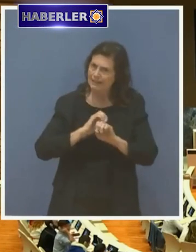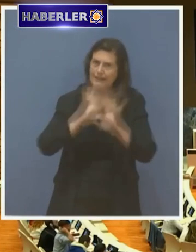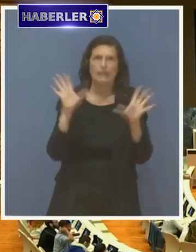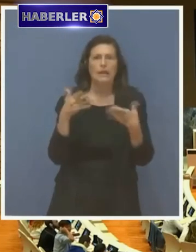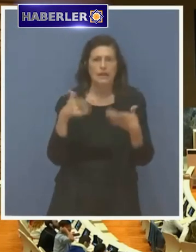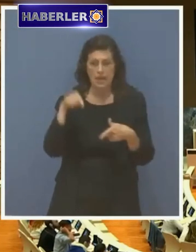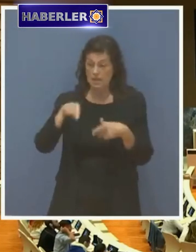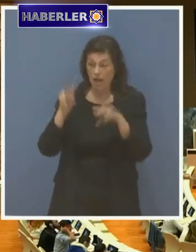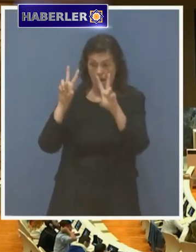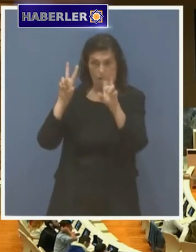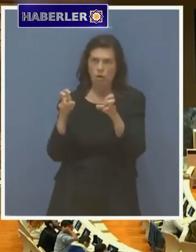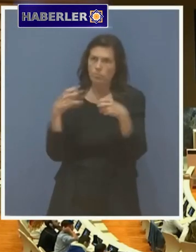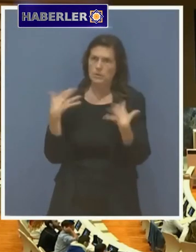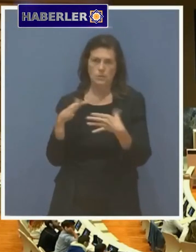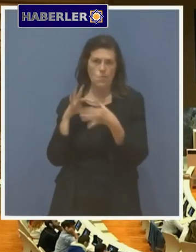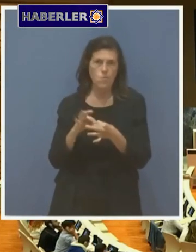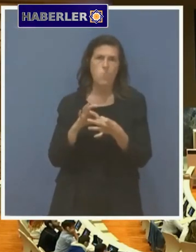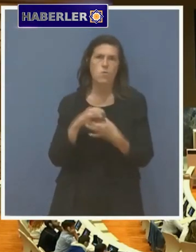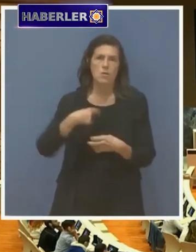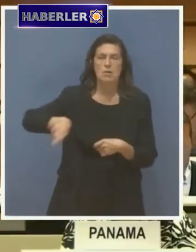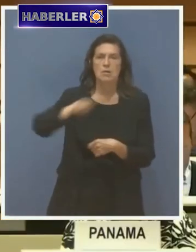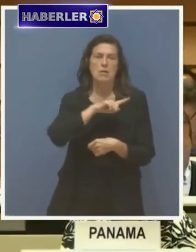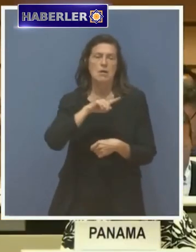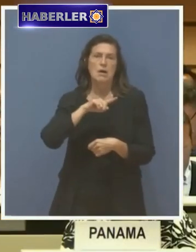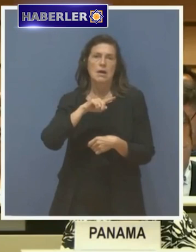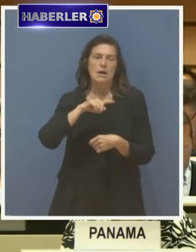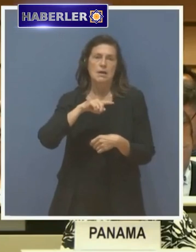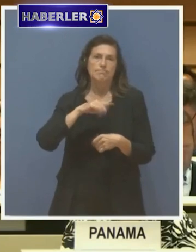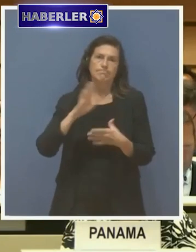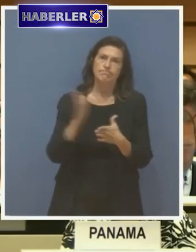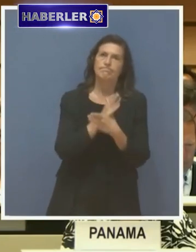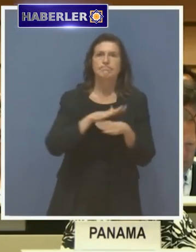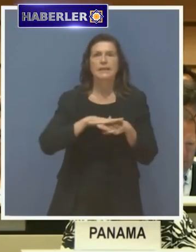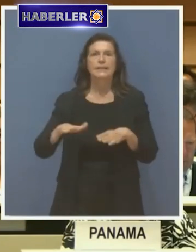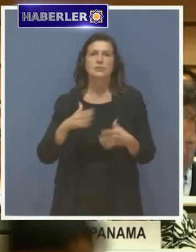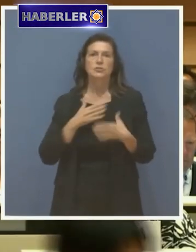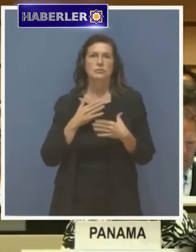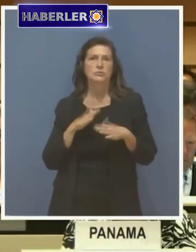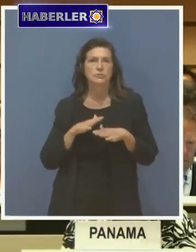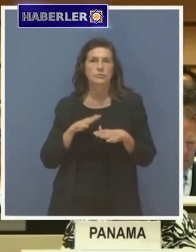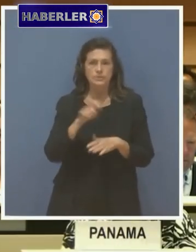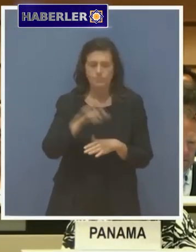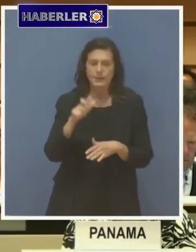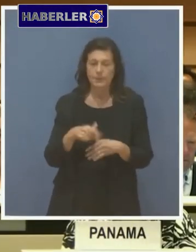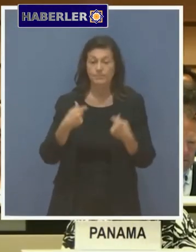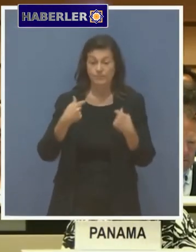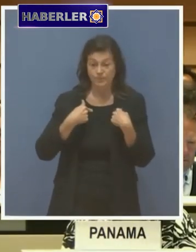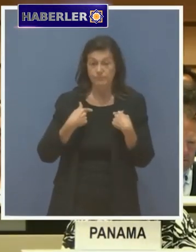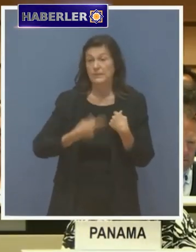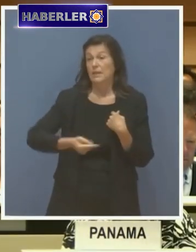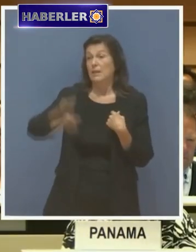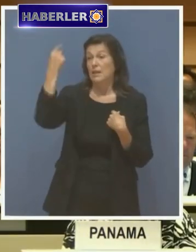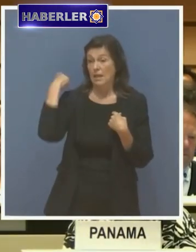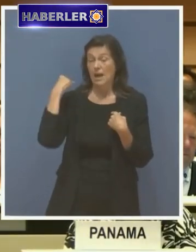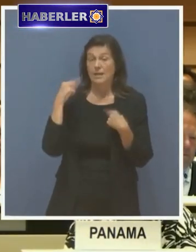yerli Ermenilerin Birleşmiş Milletler tarafından kabul edilen yerli halkların hakları bildirgesinin 6. maddesine